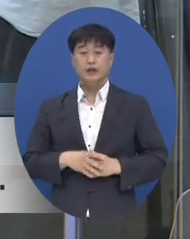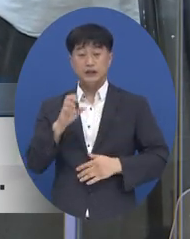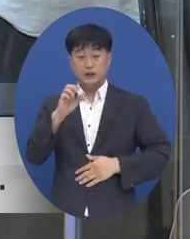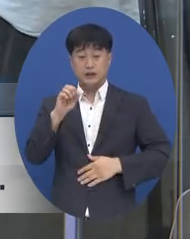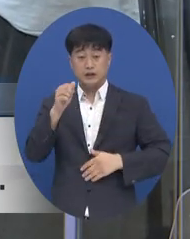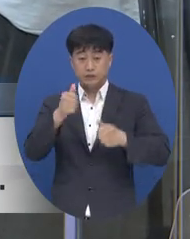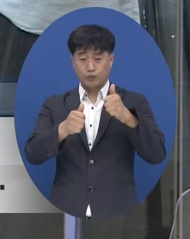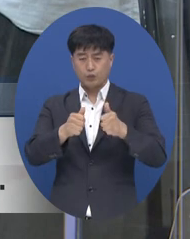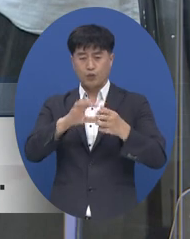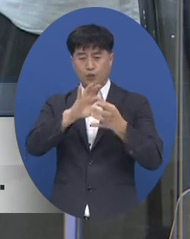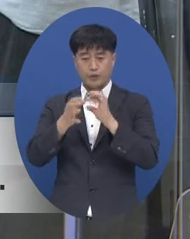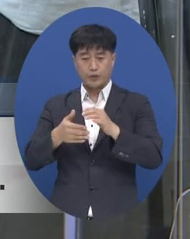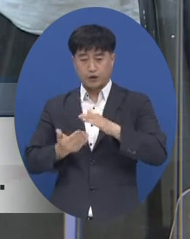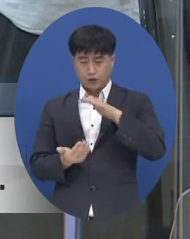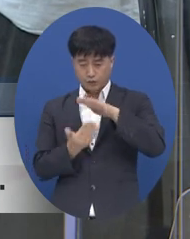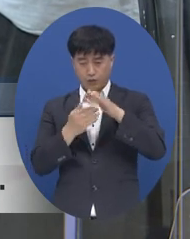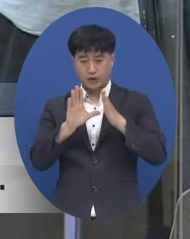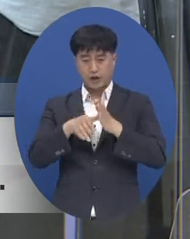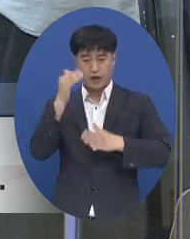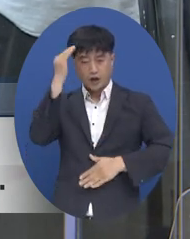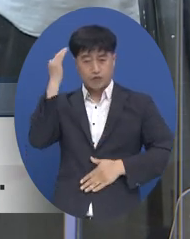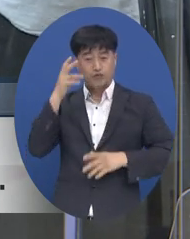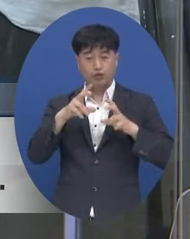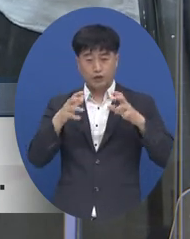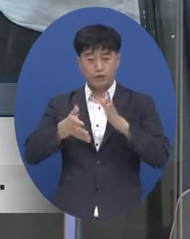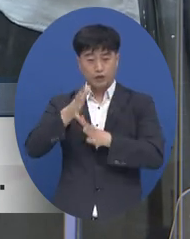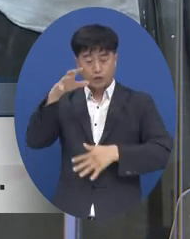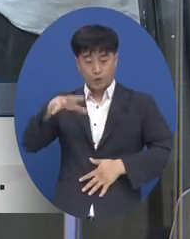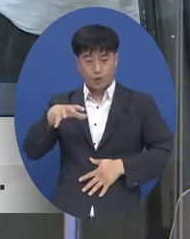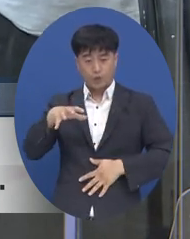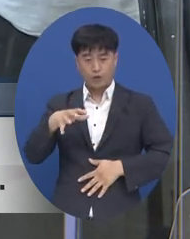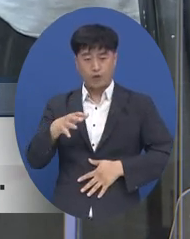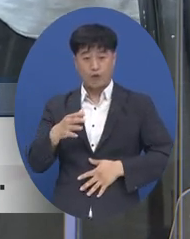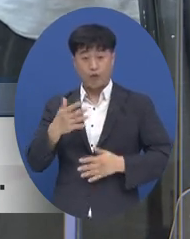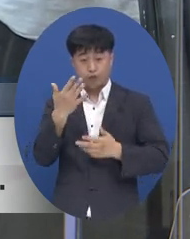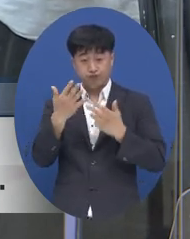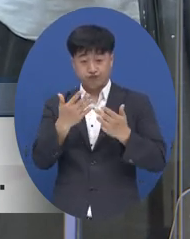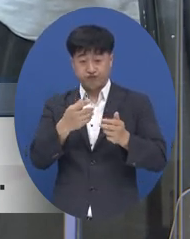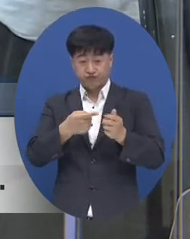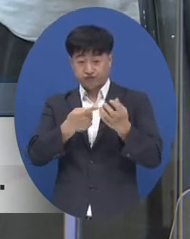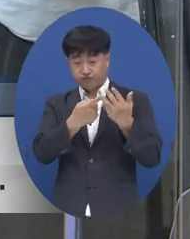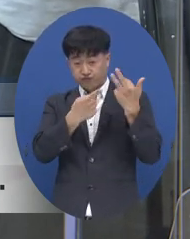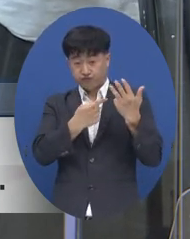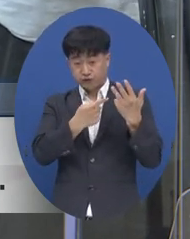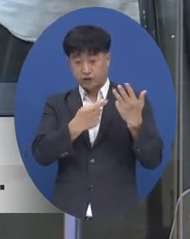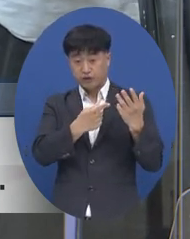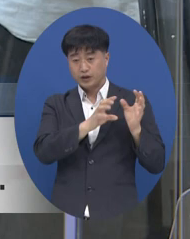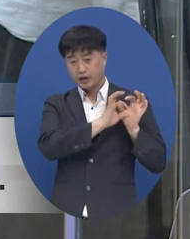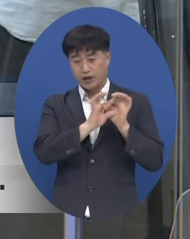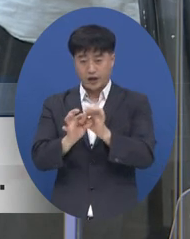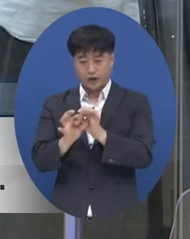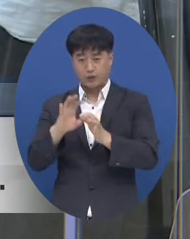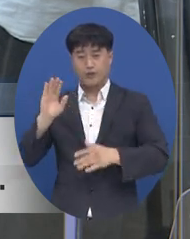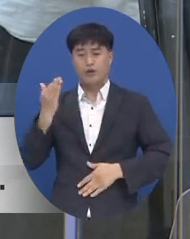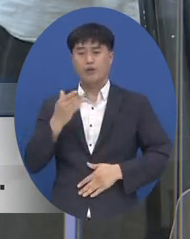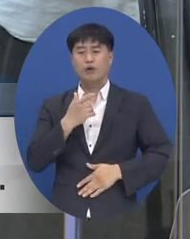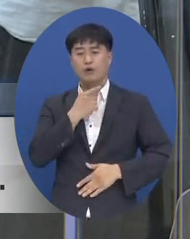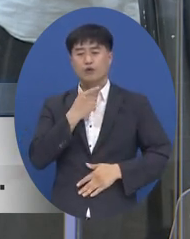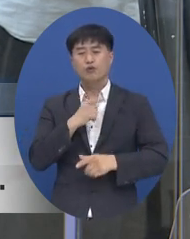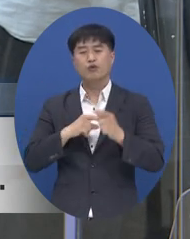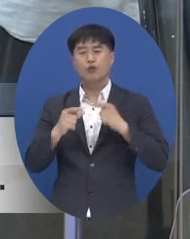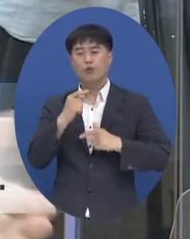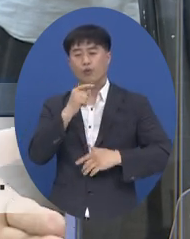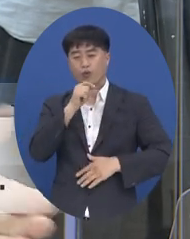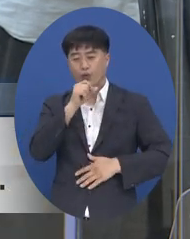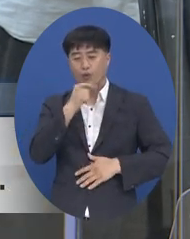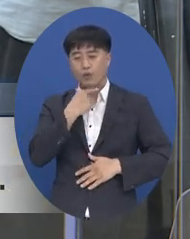때 그래도 대한민국 성남시에서 성화가 봉송이 되고 그게 이렇게 지속적으로 된다면